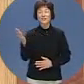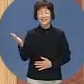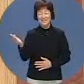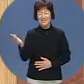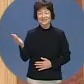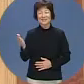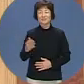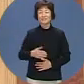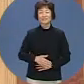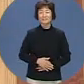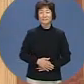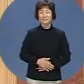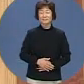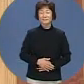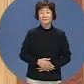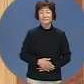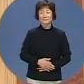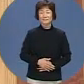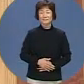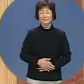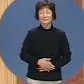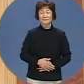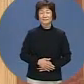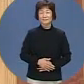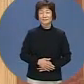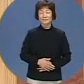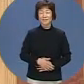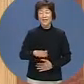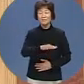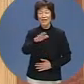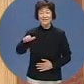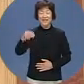74-9100 もご利用いただけます。皆さん